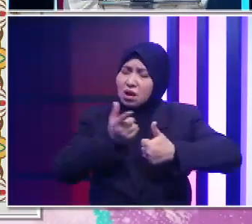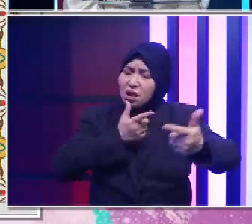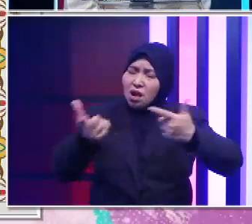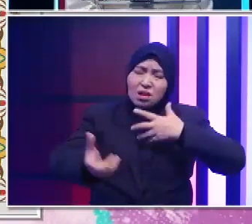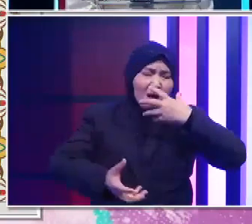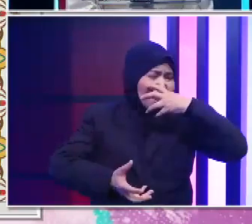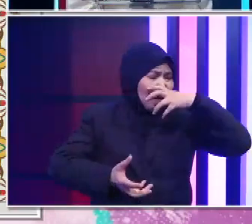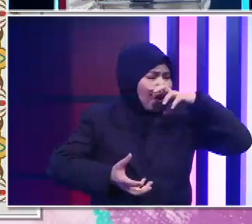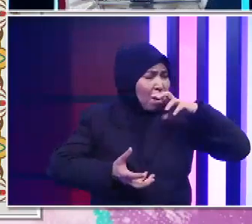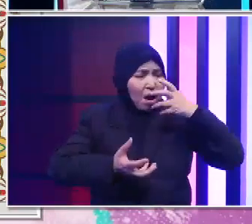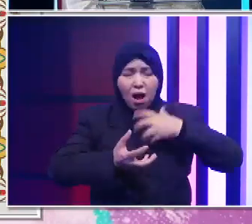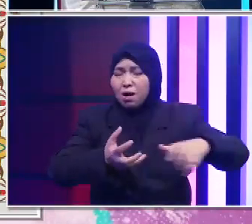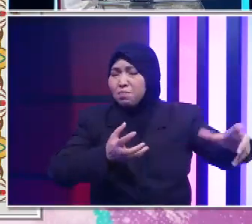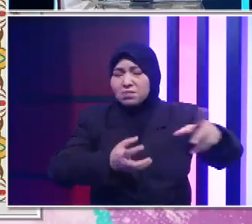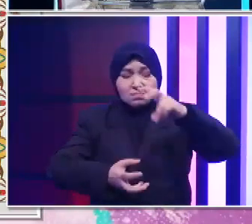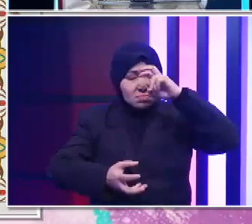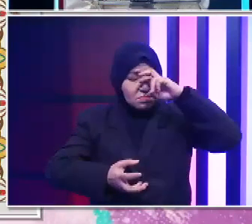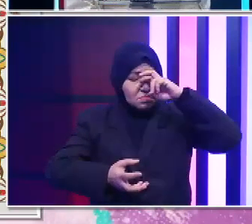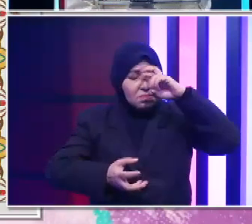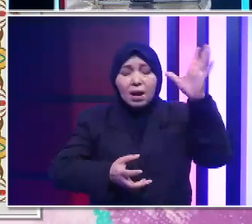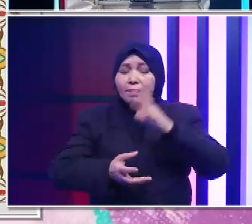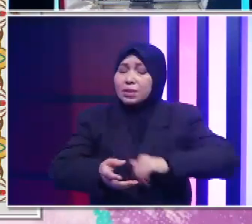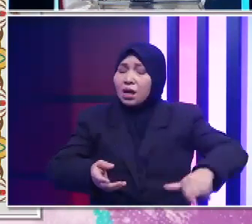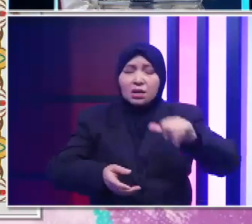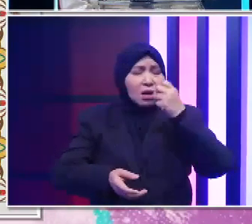iqadz UNRI Lawu